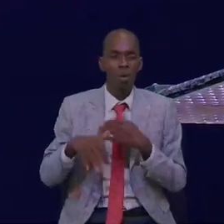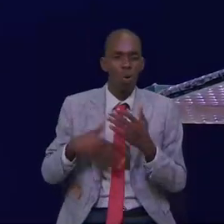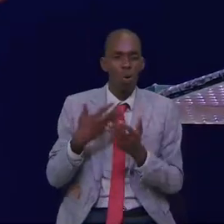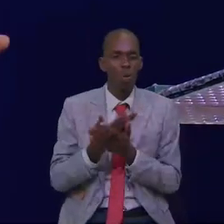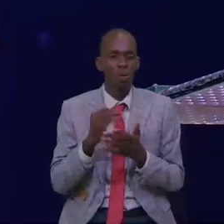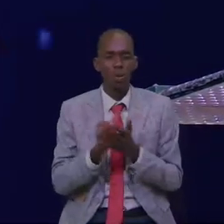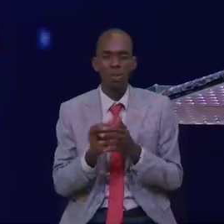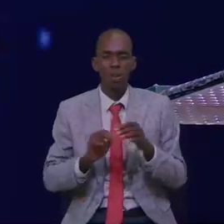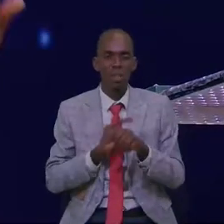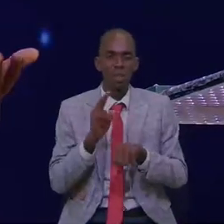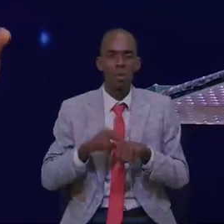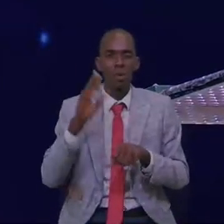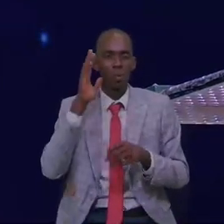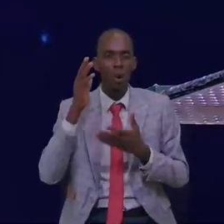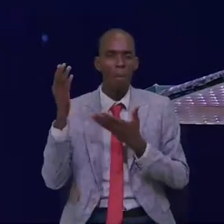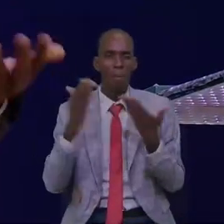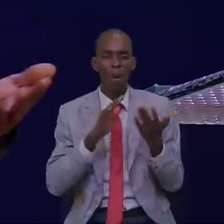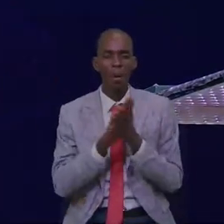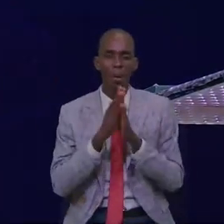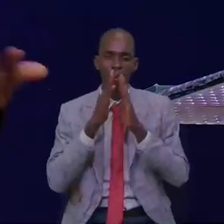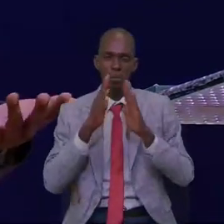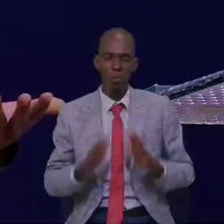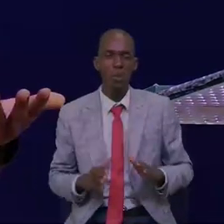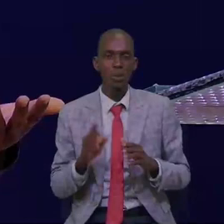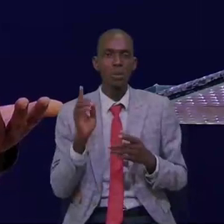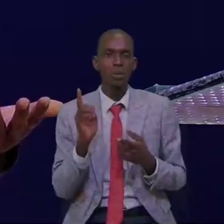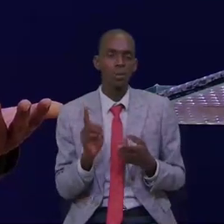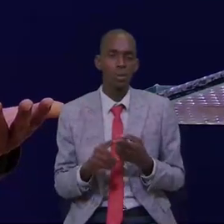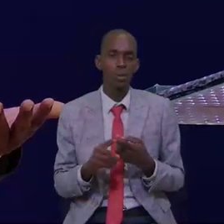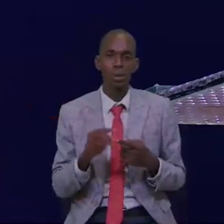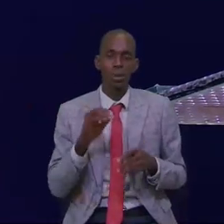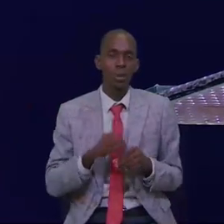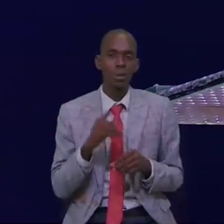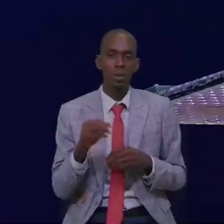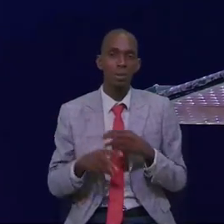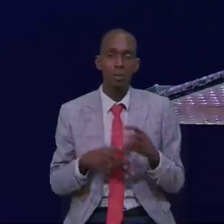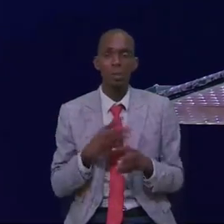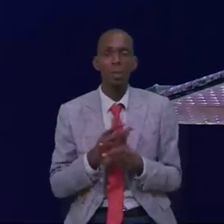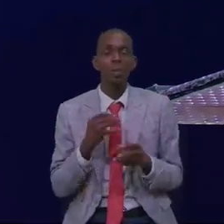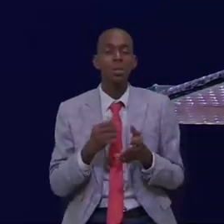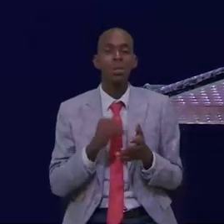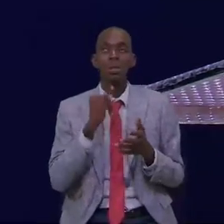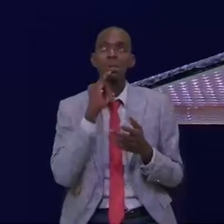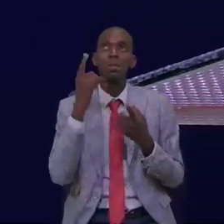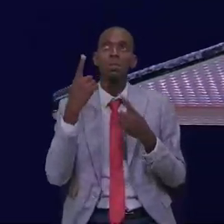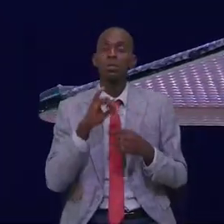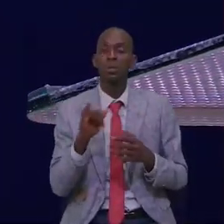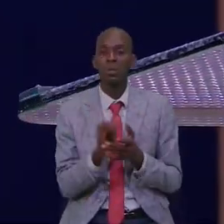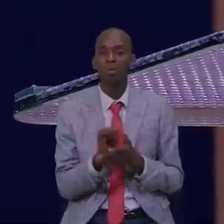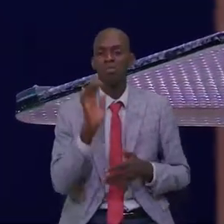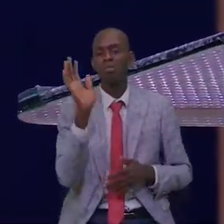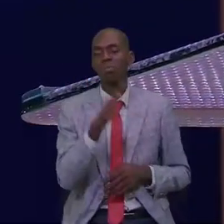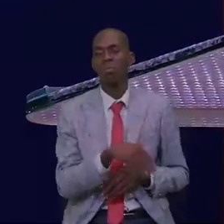monde, et on voit l'attente que nous avons, que tout va bien,